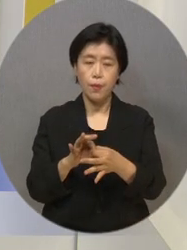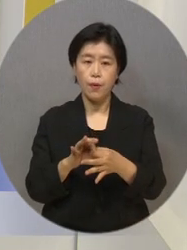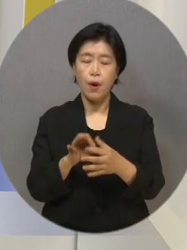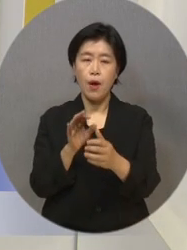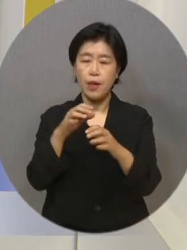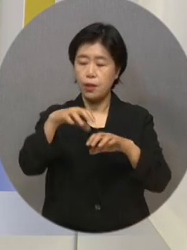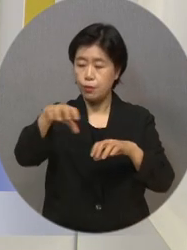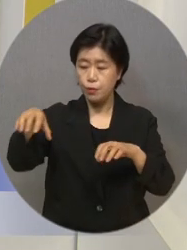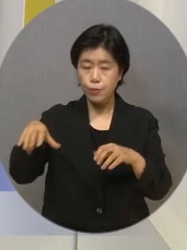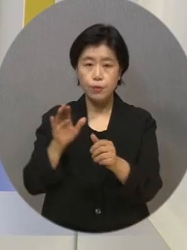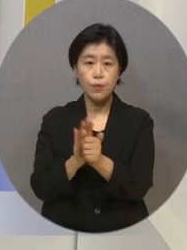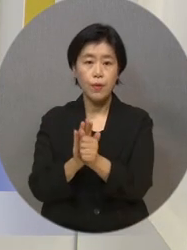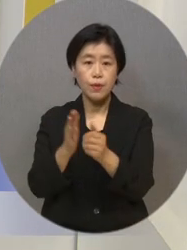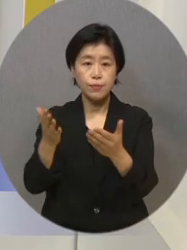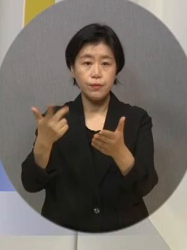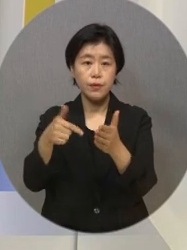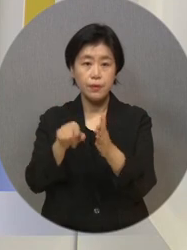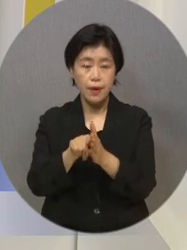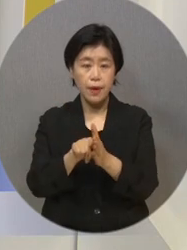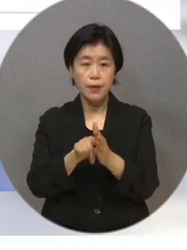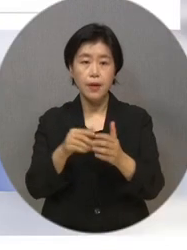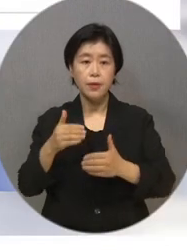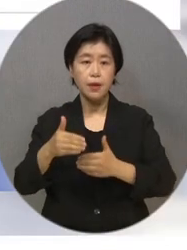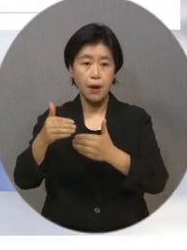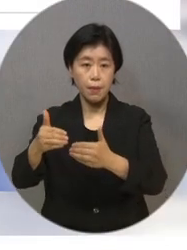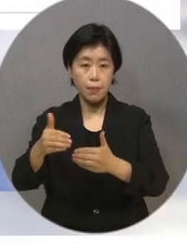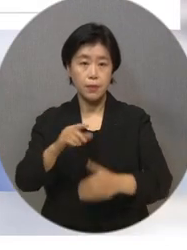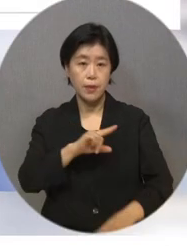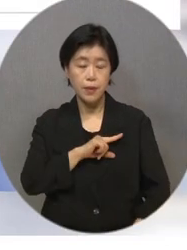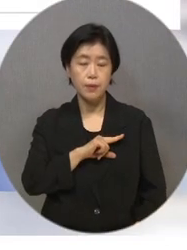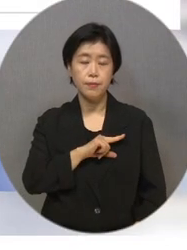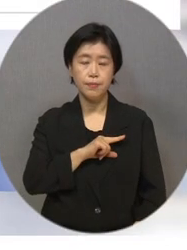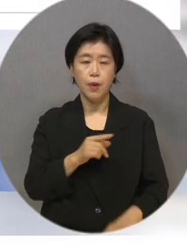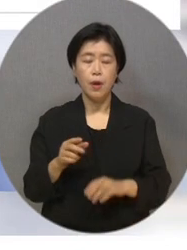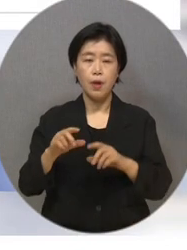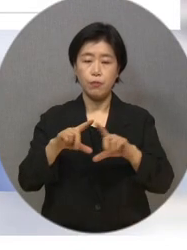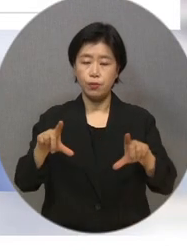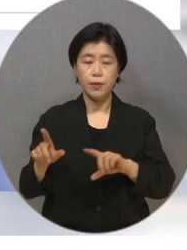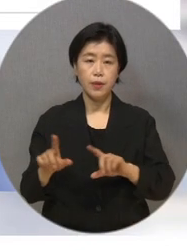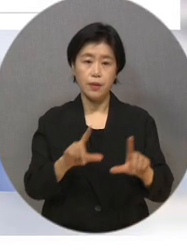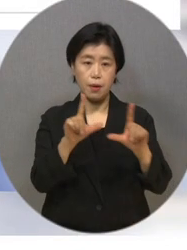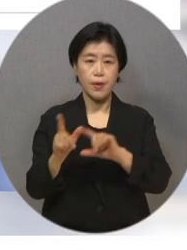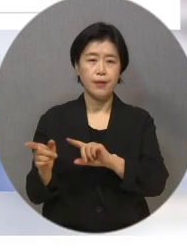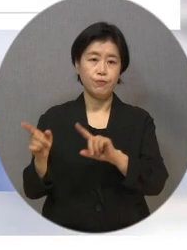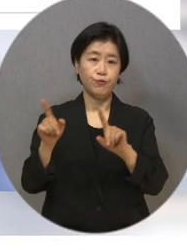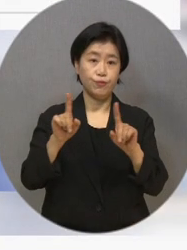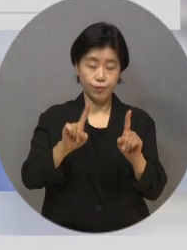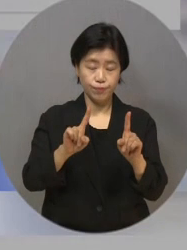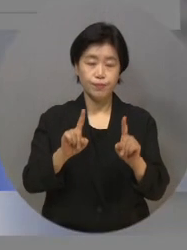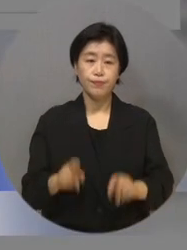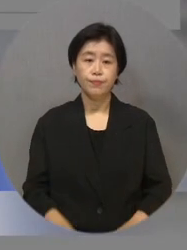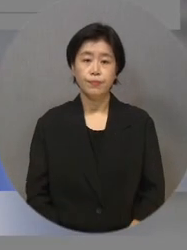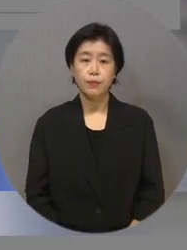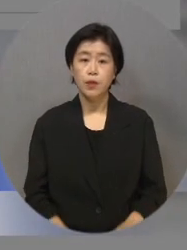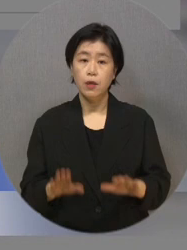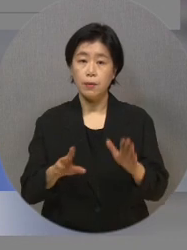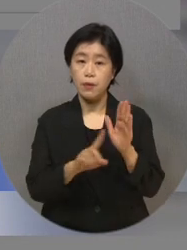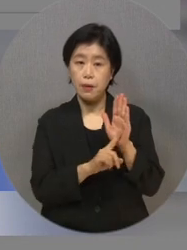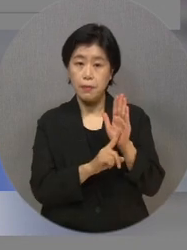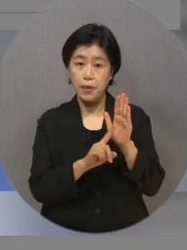회복 착착 나눔 캠페인을 시작했습니다 이번 캠페인은 다음 달 31일까지 전국